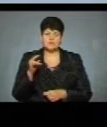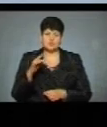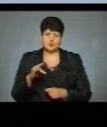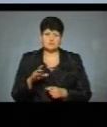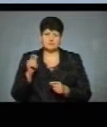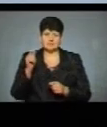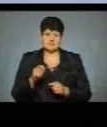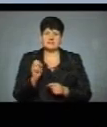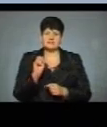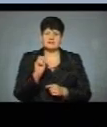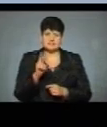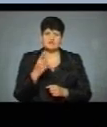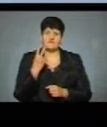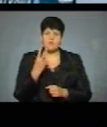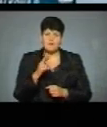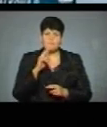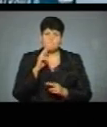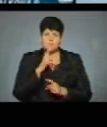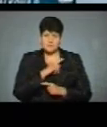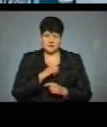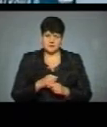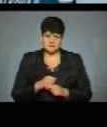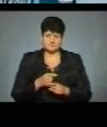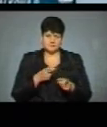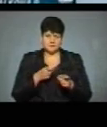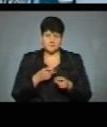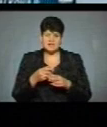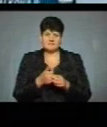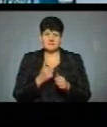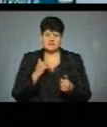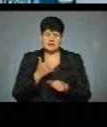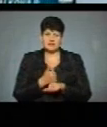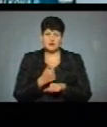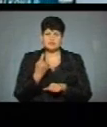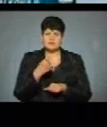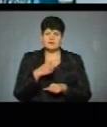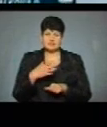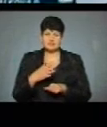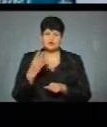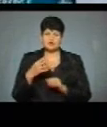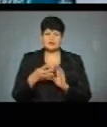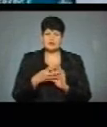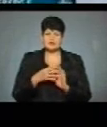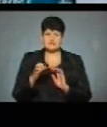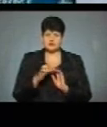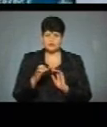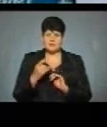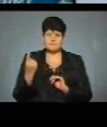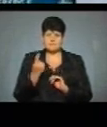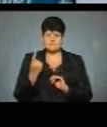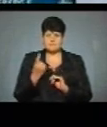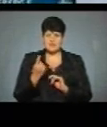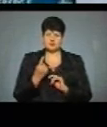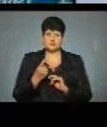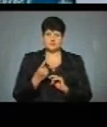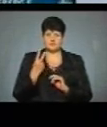фінішувала 12-ю з 2 промахами при стрільбі. Її відставання від лідерки – 1 хвилина 49,3 секунди. Першою дистанцію